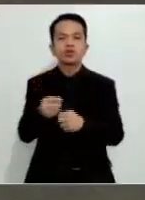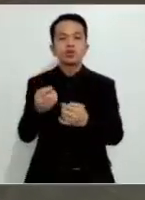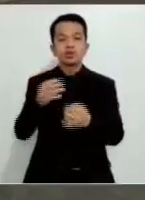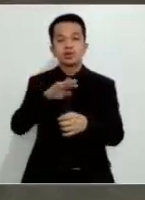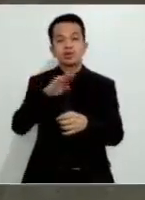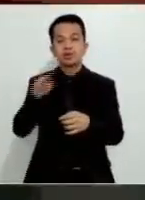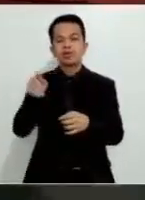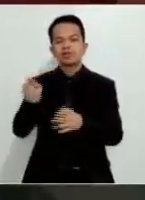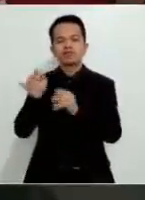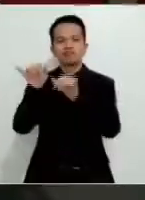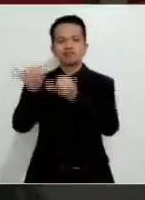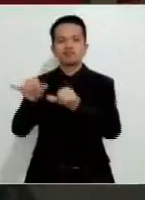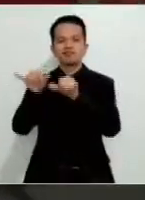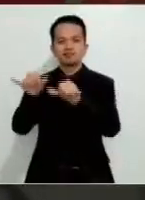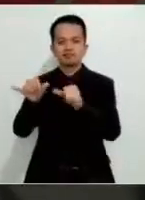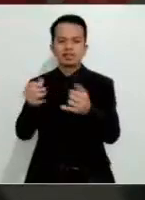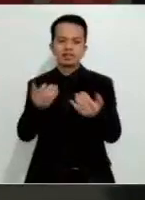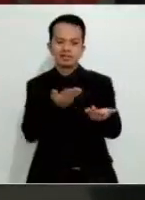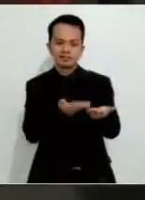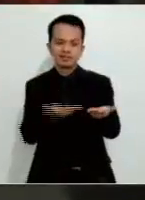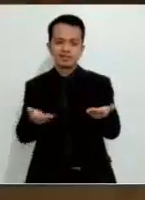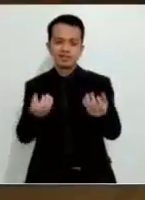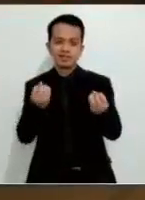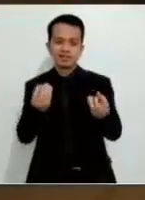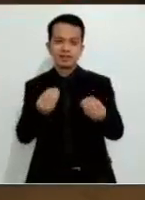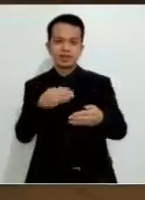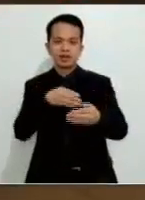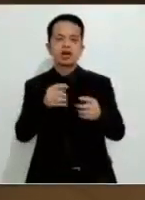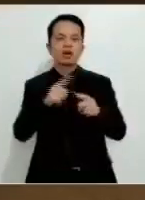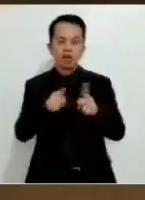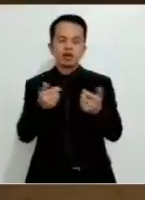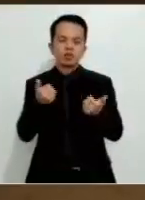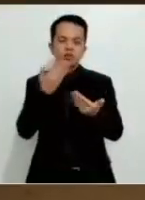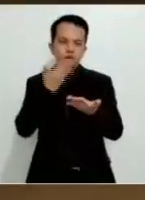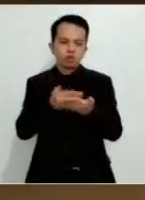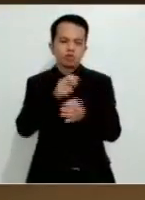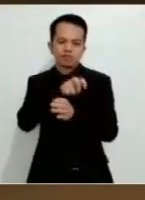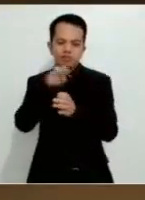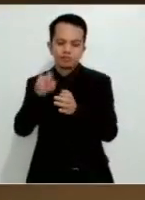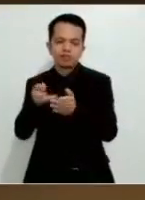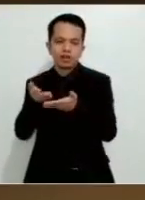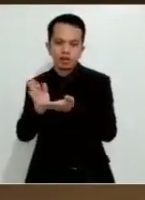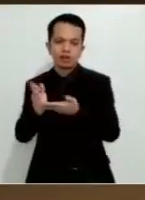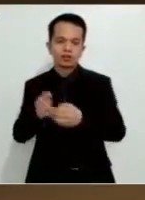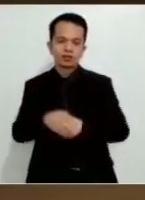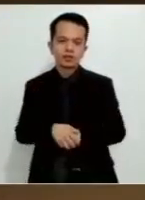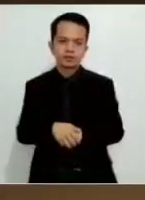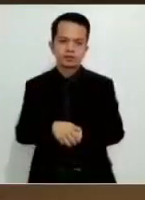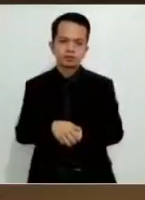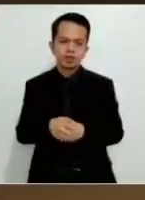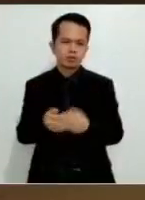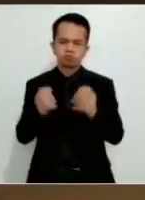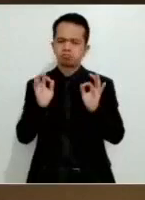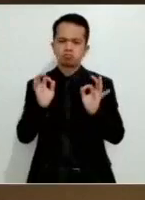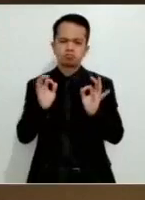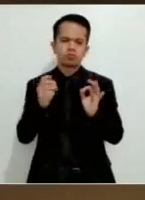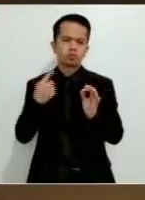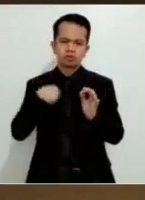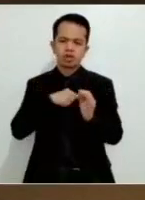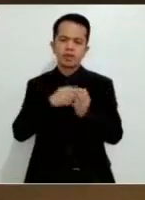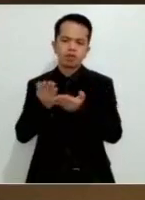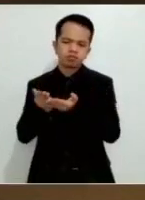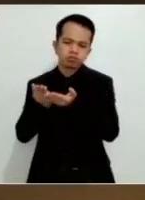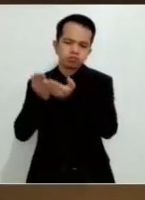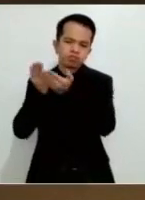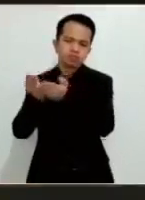kaya marami silang dala. Mabuti at tuloy na ang mga biyahe muli. Okay naman na para tuloy-tuloy ang biyahe namin. Kasi mahirap